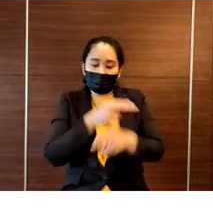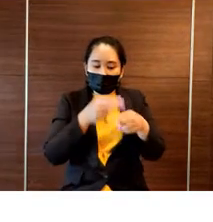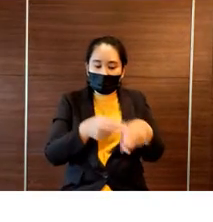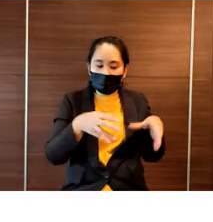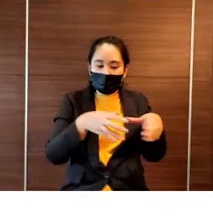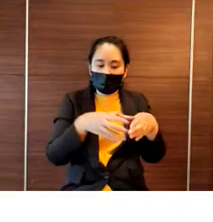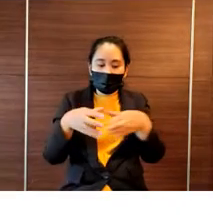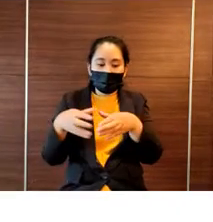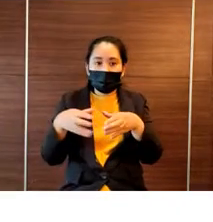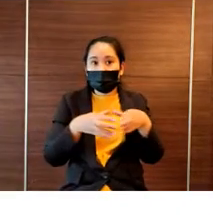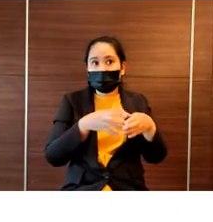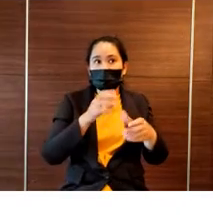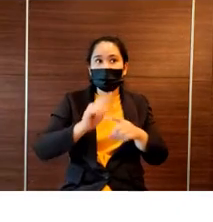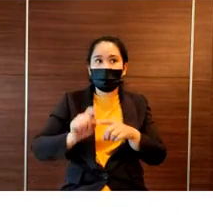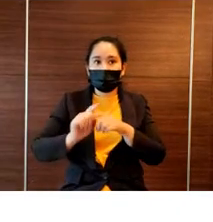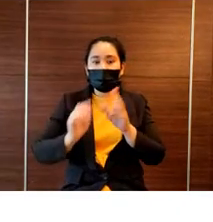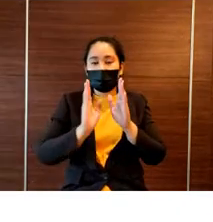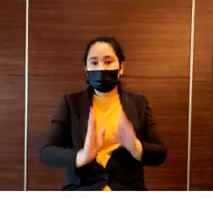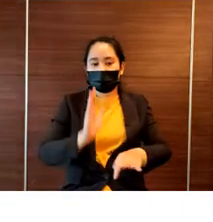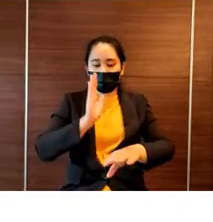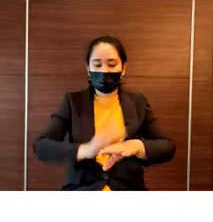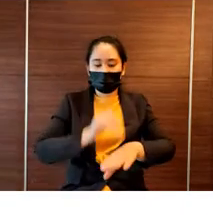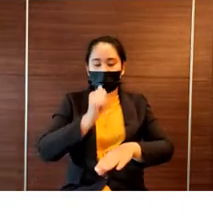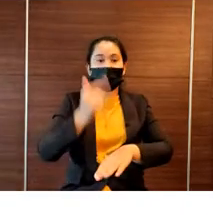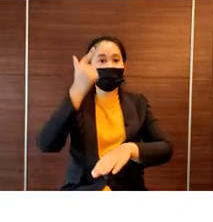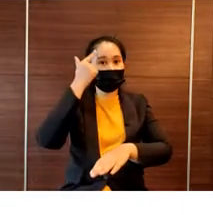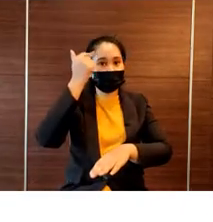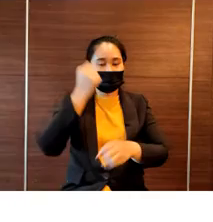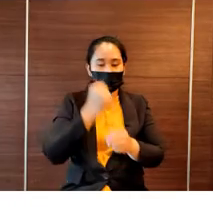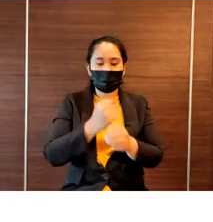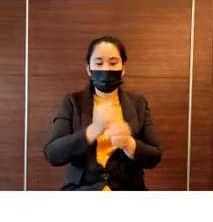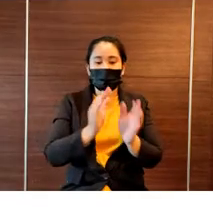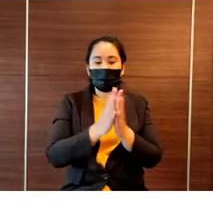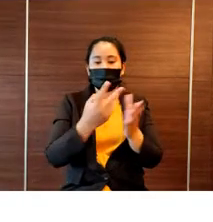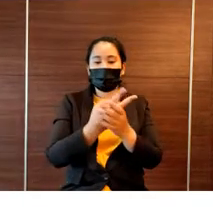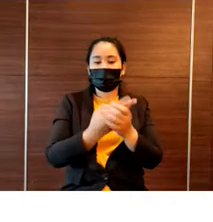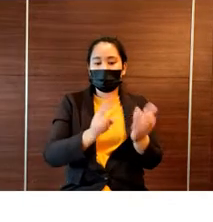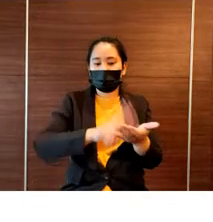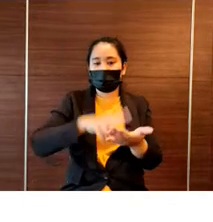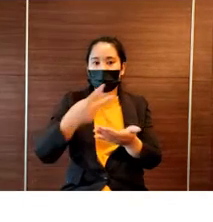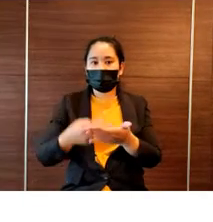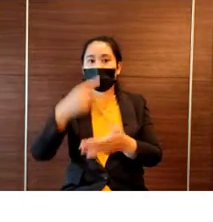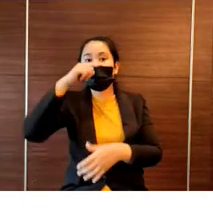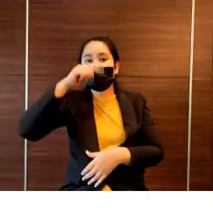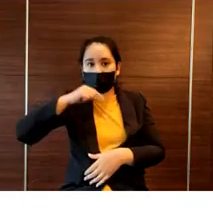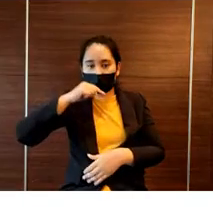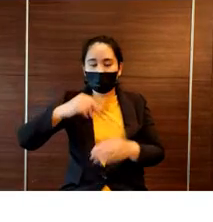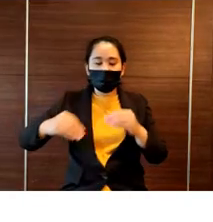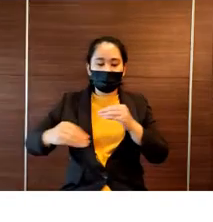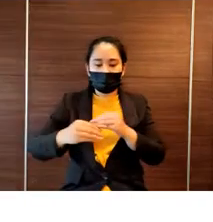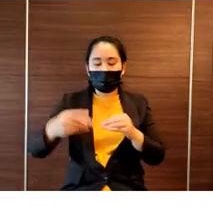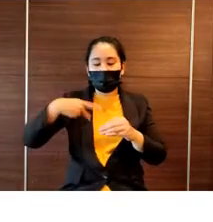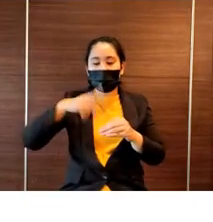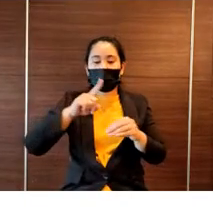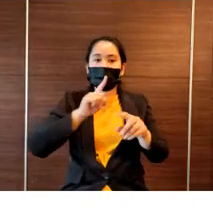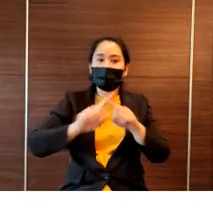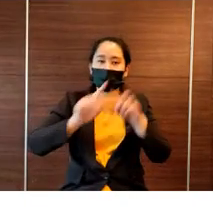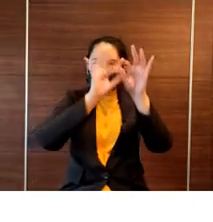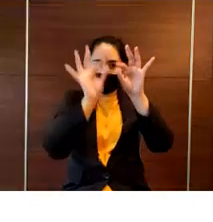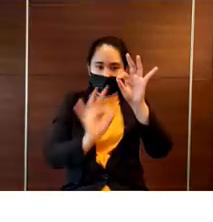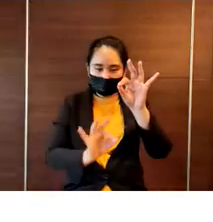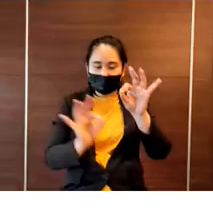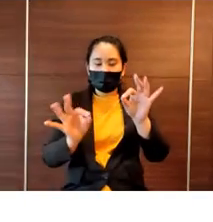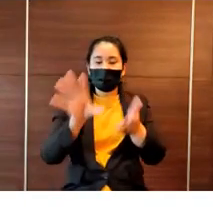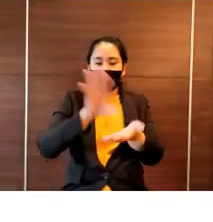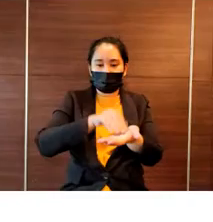ๆด้านเลยนะครับแล้วก็ผู้เชี่ยวชาญหลายๆด้านเนี่ยผลิตเล่มนี้ขึ้นมาแล้วก็แปลเป็นภาษาไทยแล้วก็เพิ่มเติมข้อมูลที่มีประโยชน์หลายๆอย่างเข้าไ